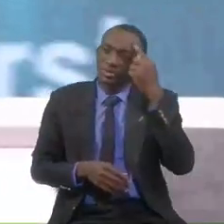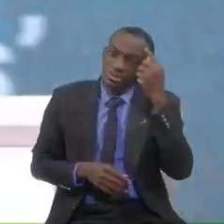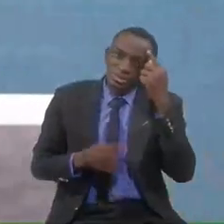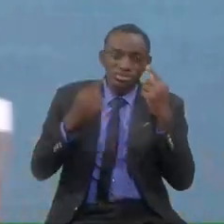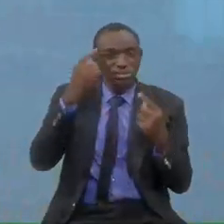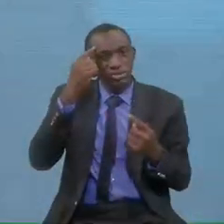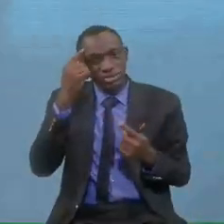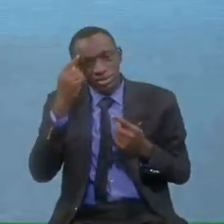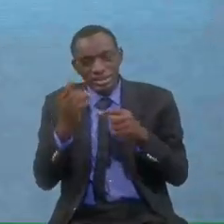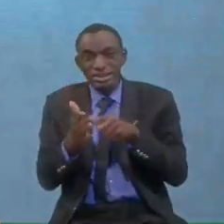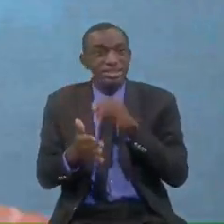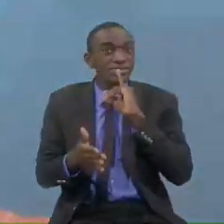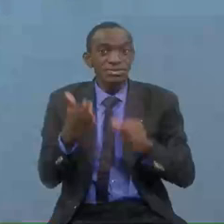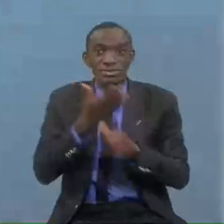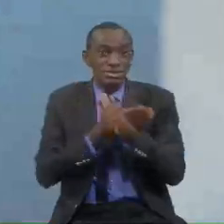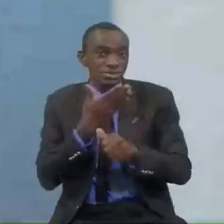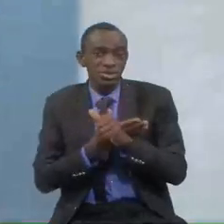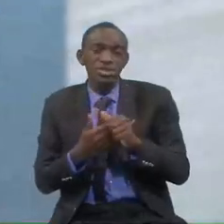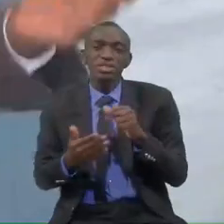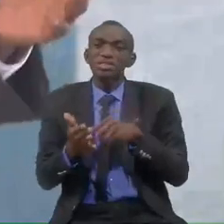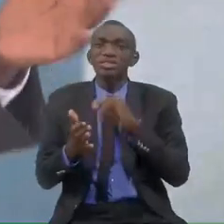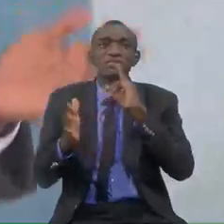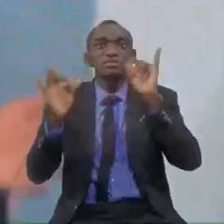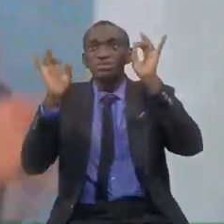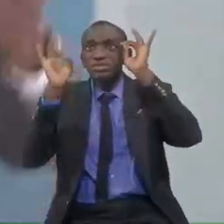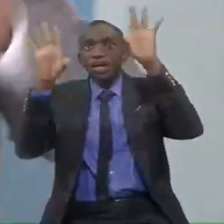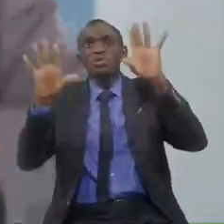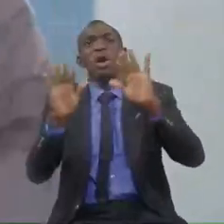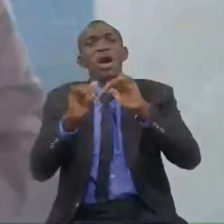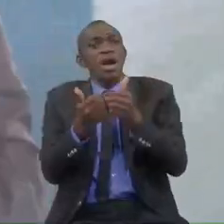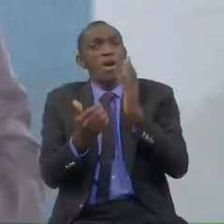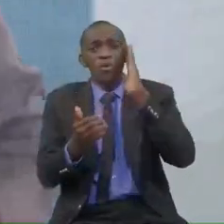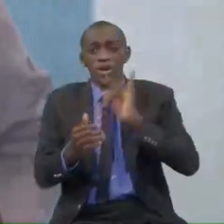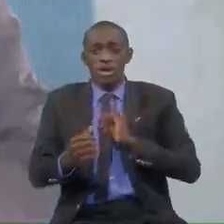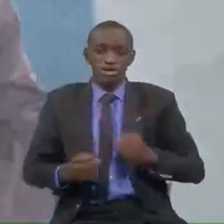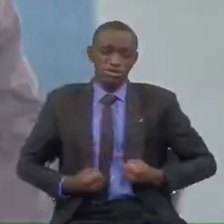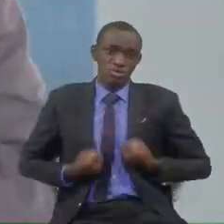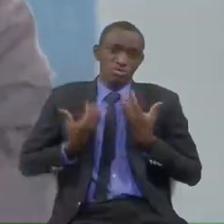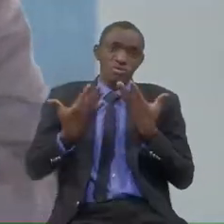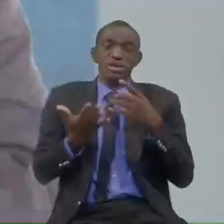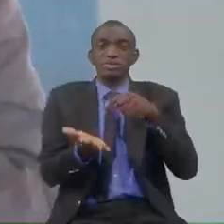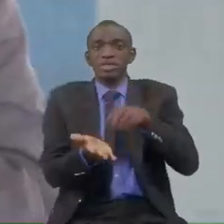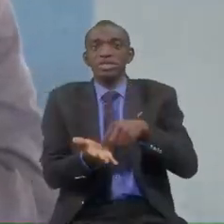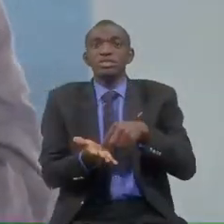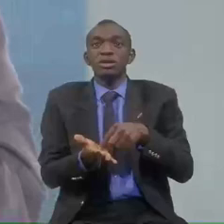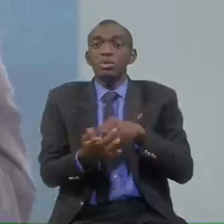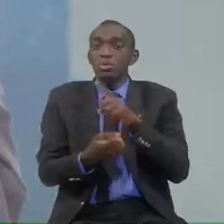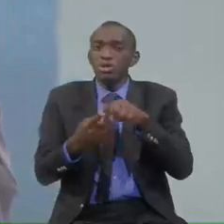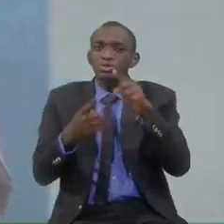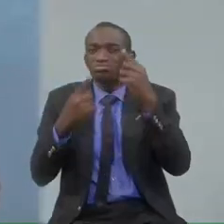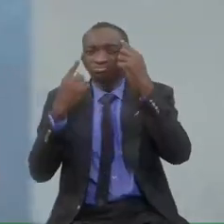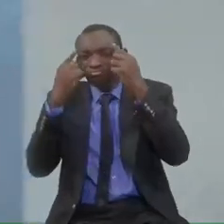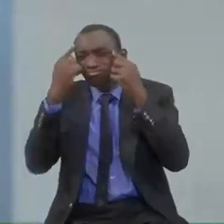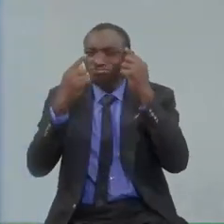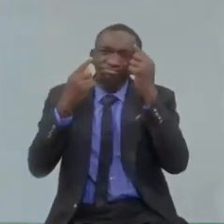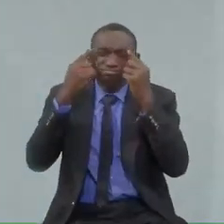est dangereux, ceci est terrible, comment je peux m'en sortir? Et puis lorsque vous pensez comme ça, et